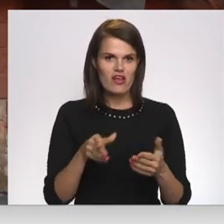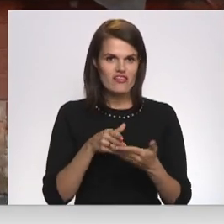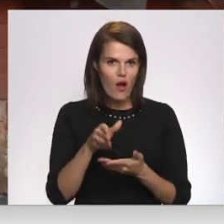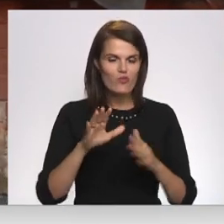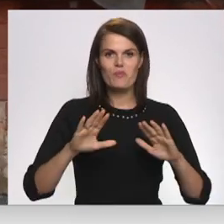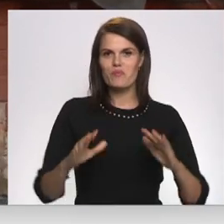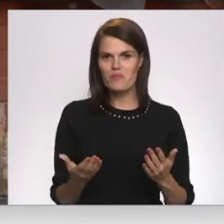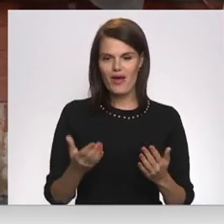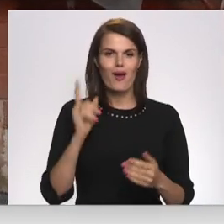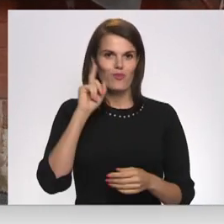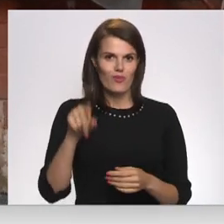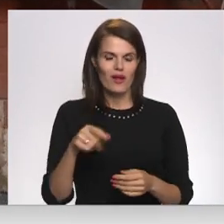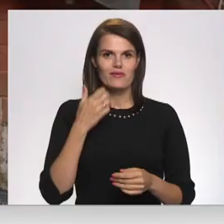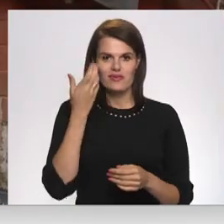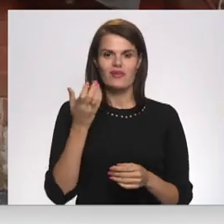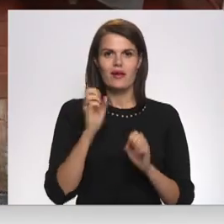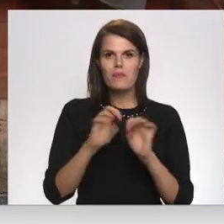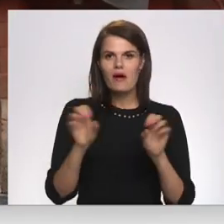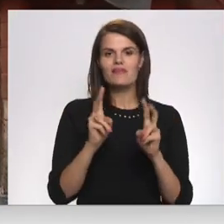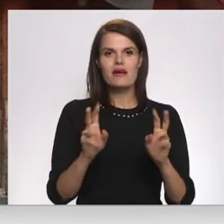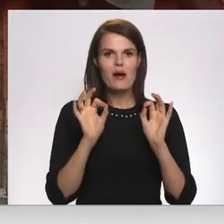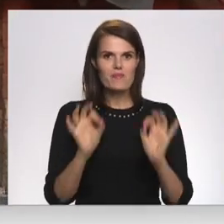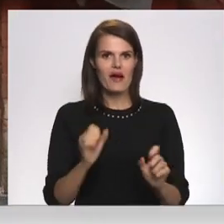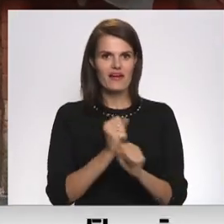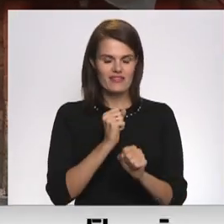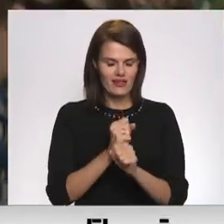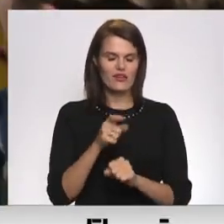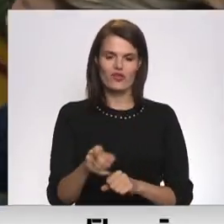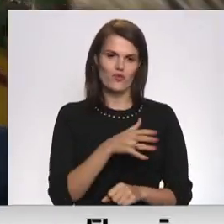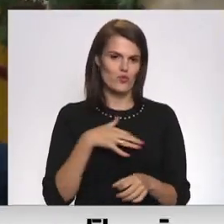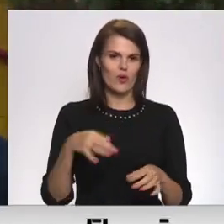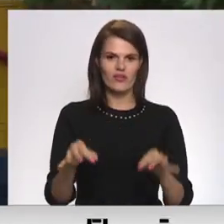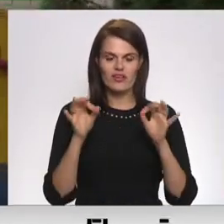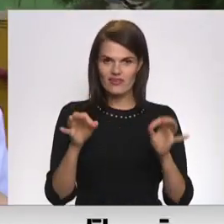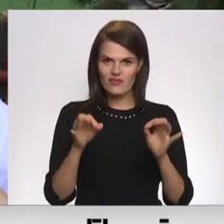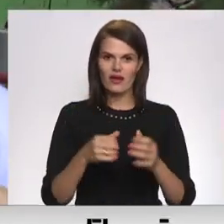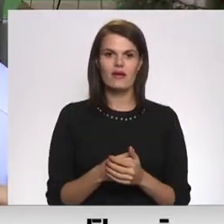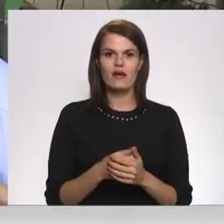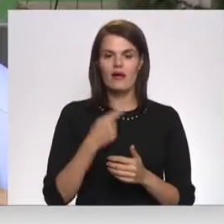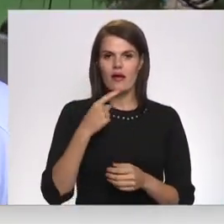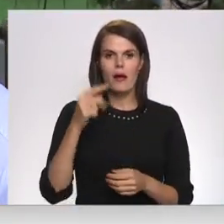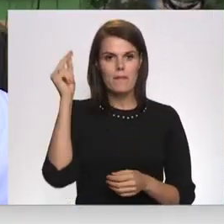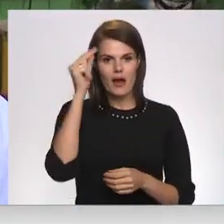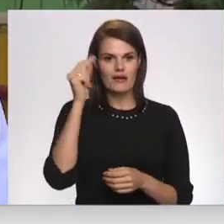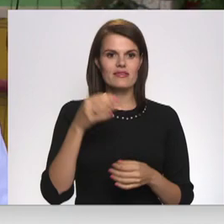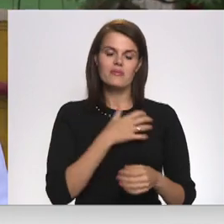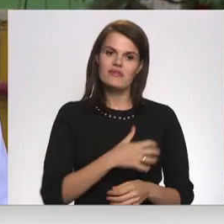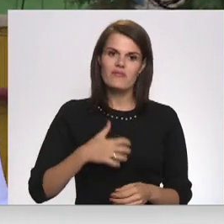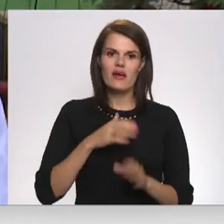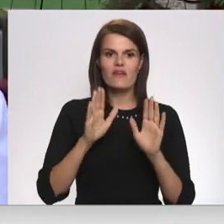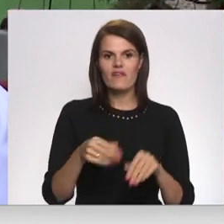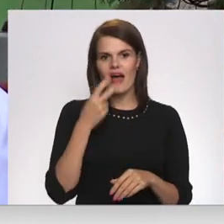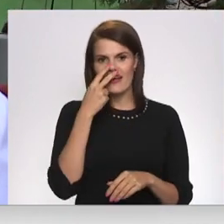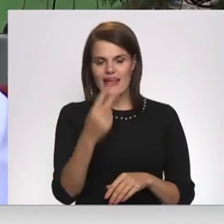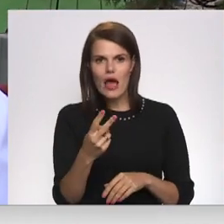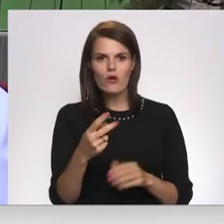protams, kad pastāst šos te aspektus, kā tas ir jādara, tas viennozīmīgi ļoti svarīgi. Tās mācības ir vajadzīgas, jo var ļoti labi ieraudzīt kļūdas vai